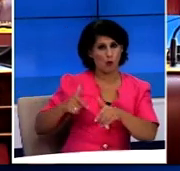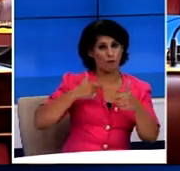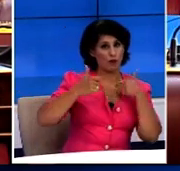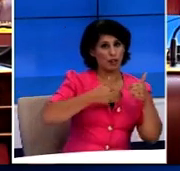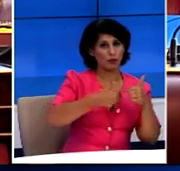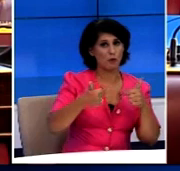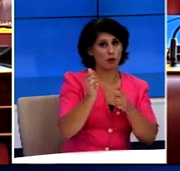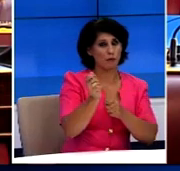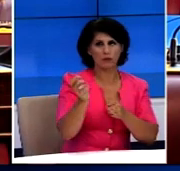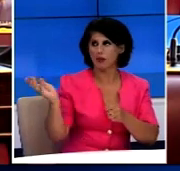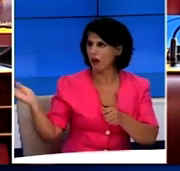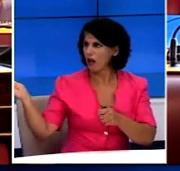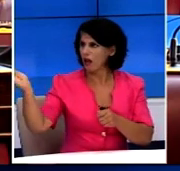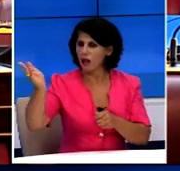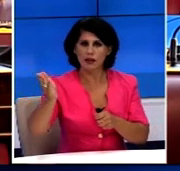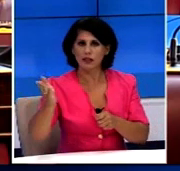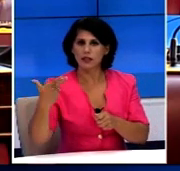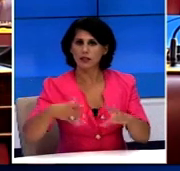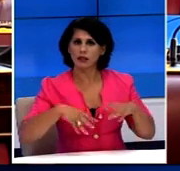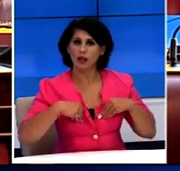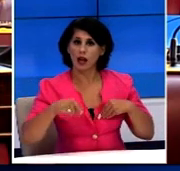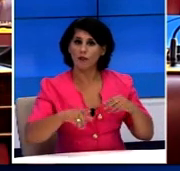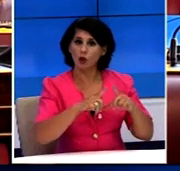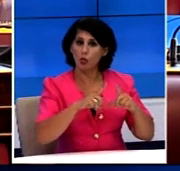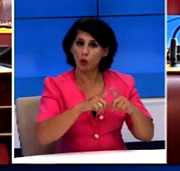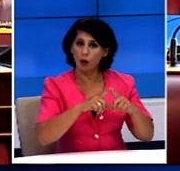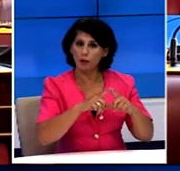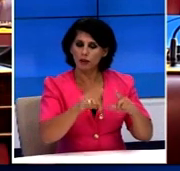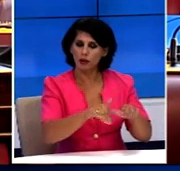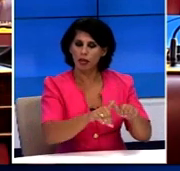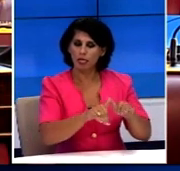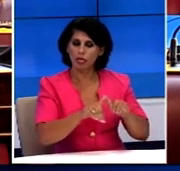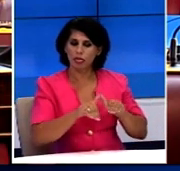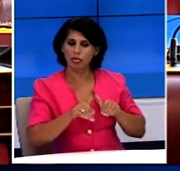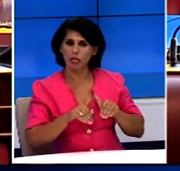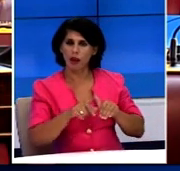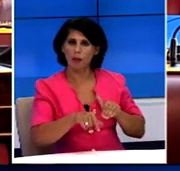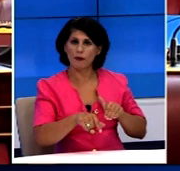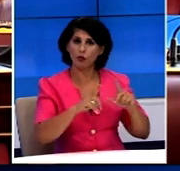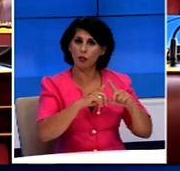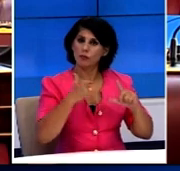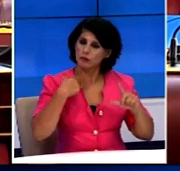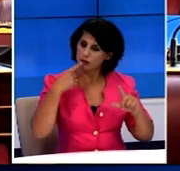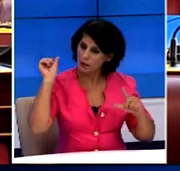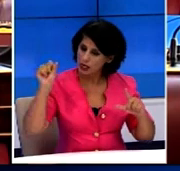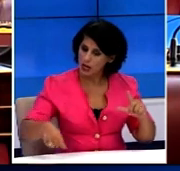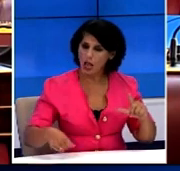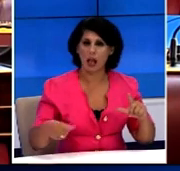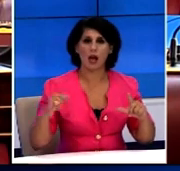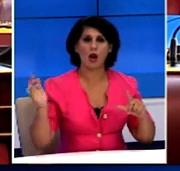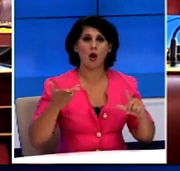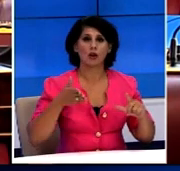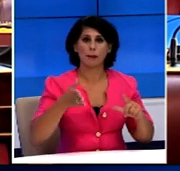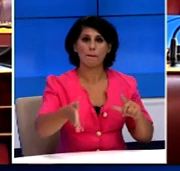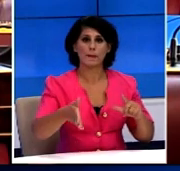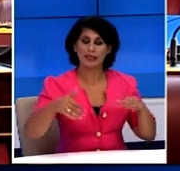Εσείς ήσασταν αυτοί οι οποίοι είχατε υιοθετήσει αυτό το δόγμα και τώρα υποχωρείτε από αυτό το δόγμα. Εμείς λέμε ναι. Όταν πας να